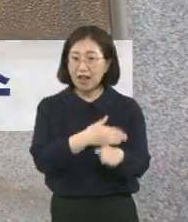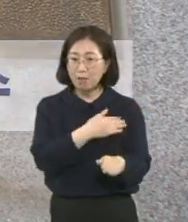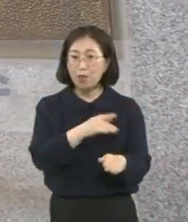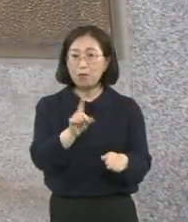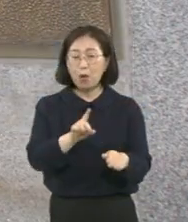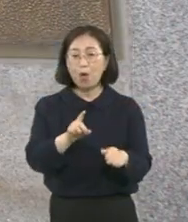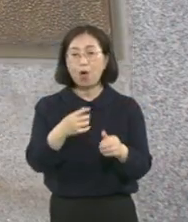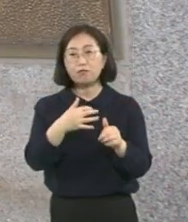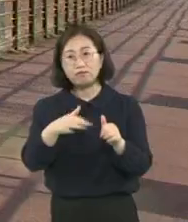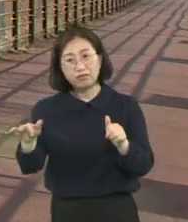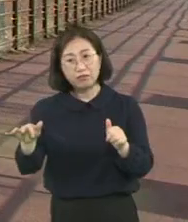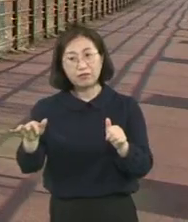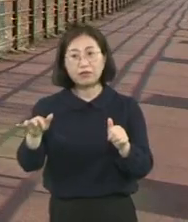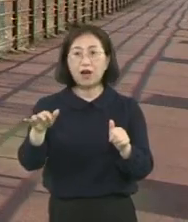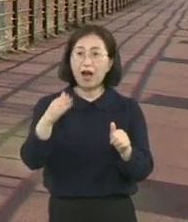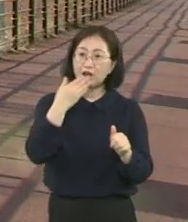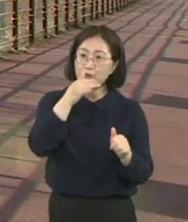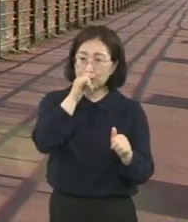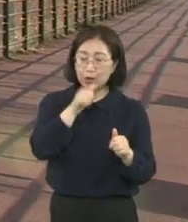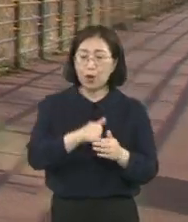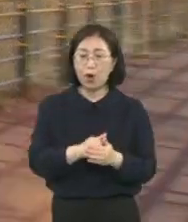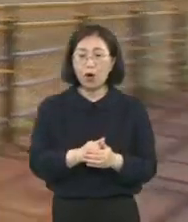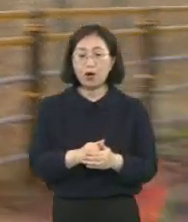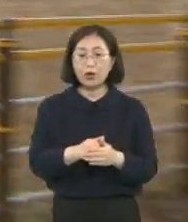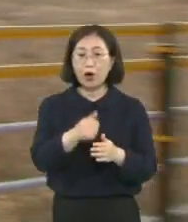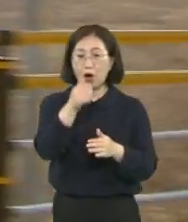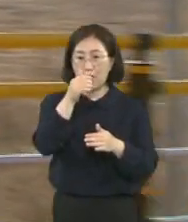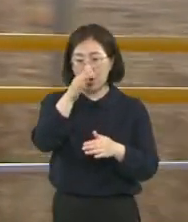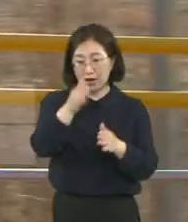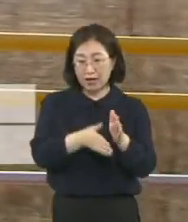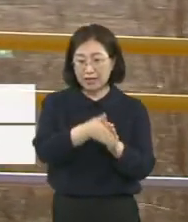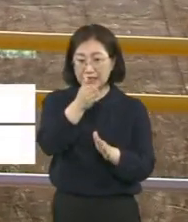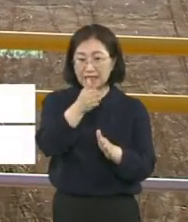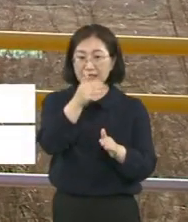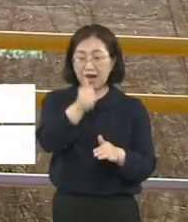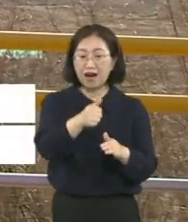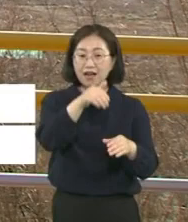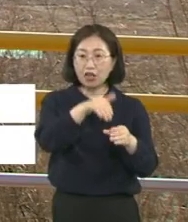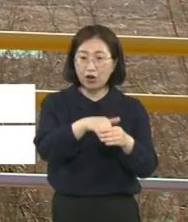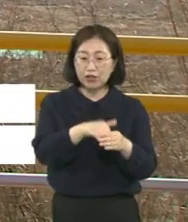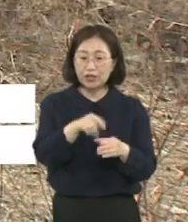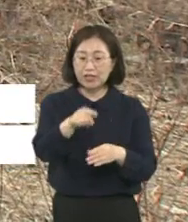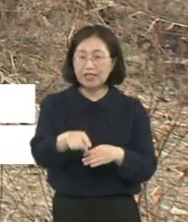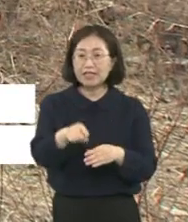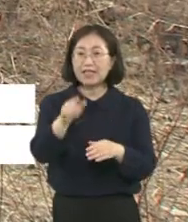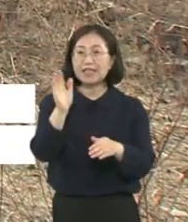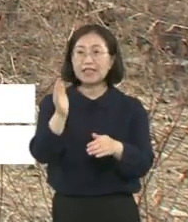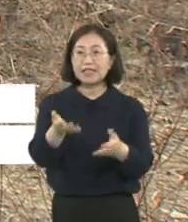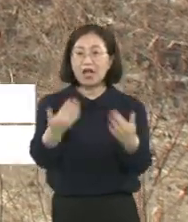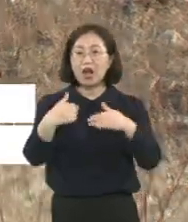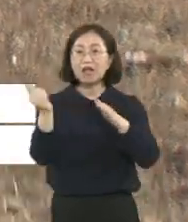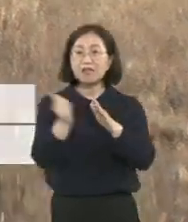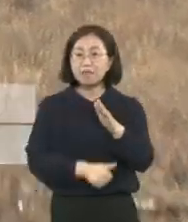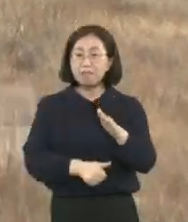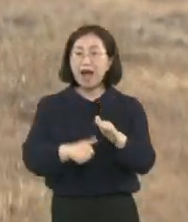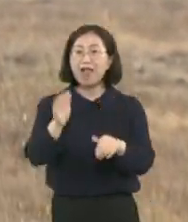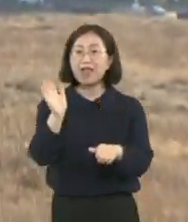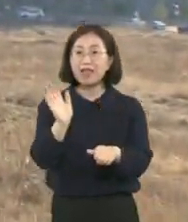높은 상황. 결국 계룡시장 선거전은 이케아 사태에 대한 책임론과 함께 대책 마련을 놓고